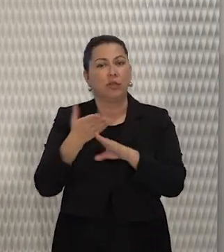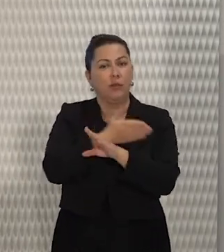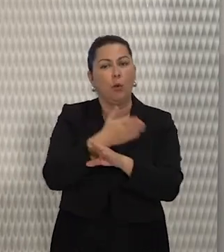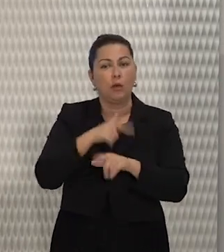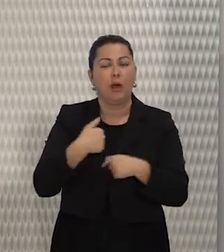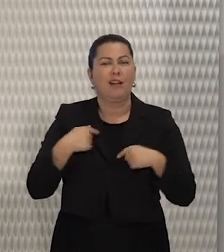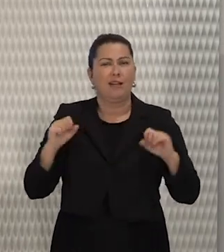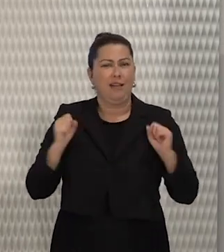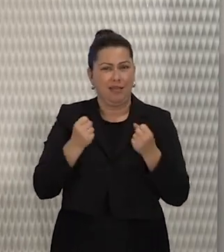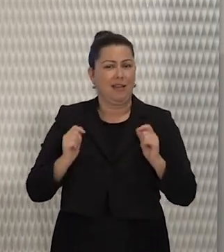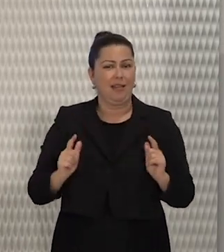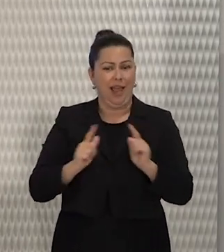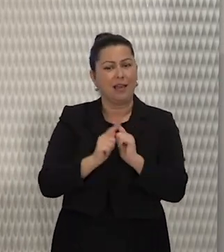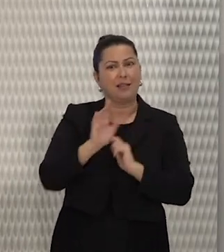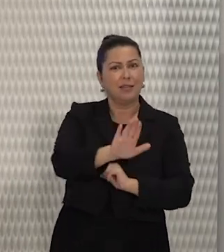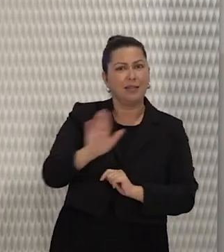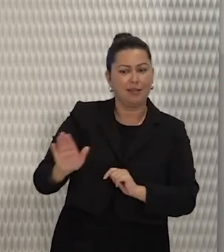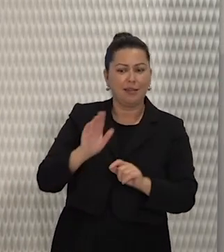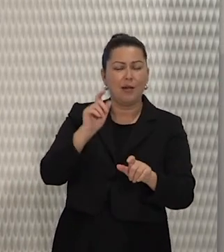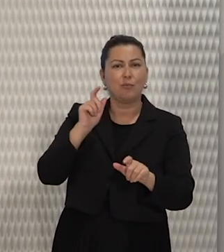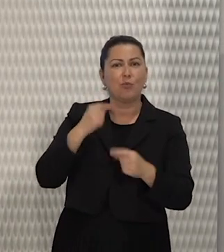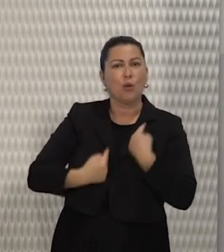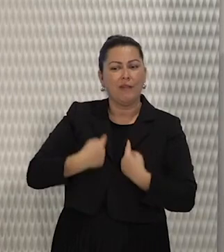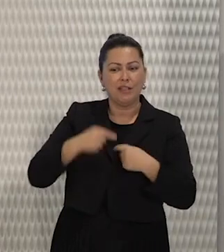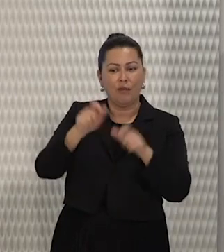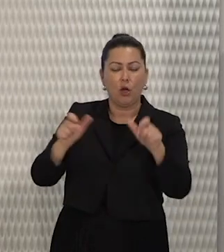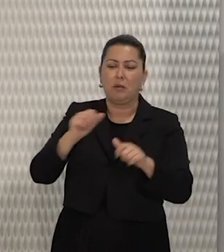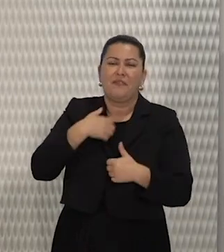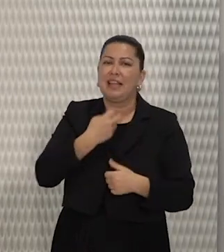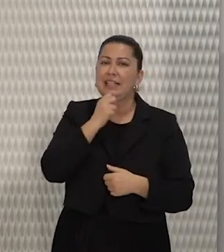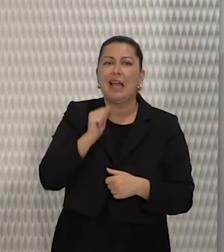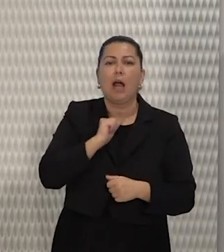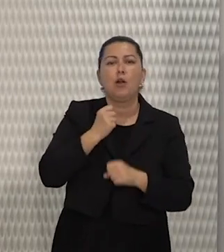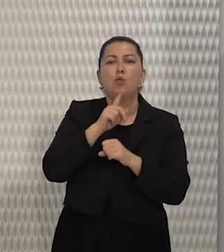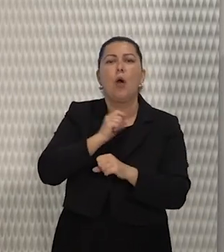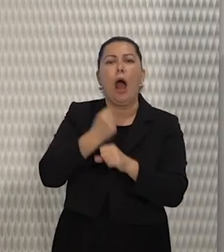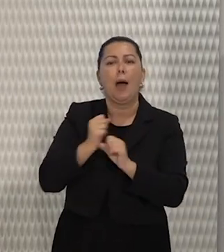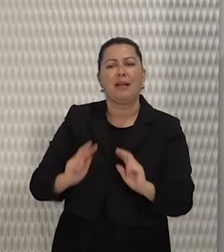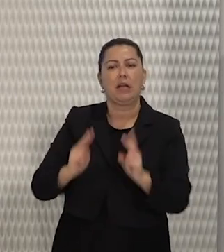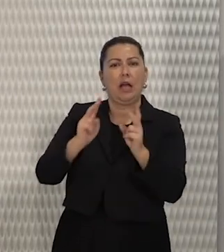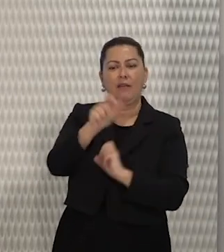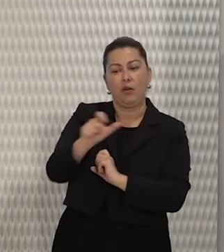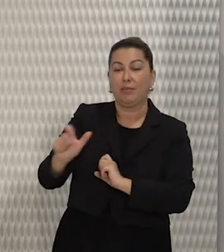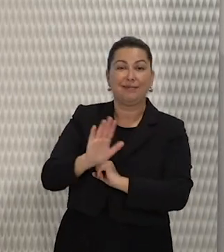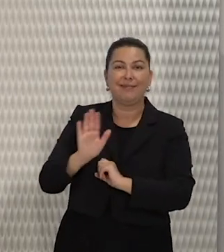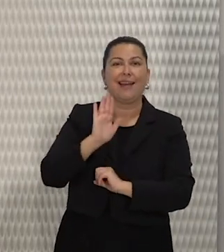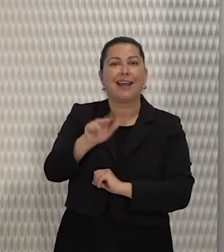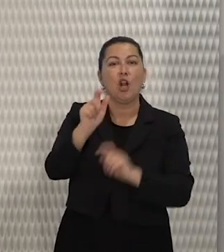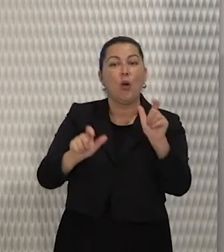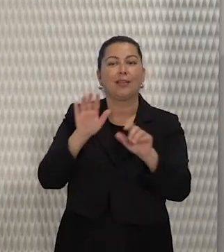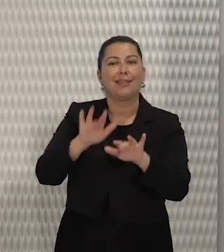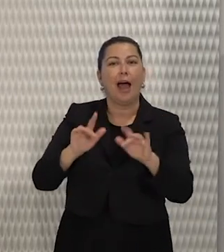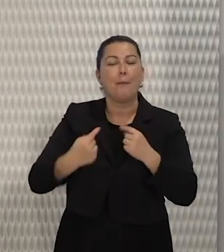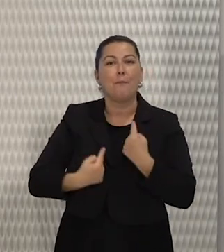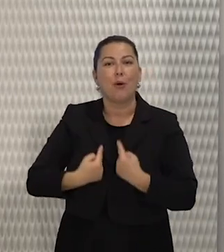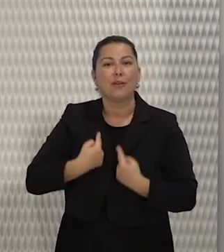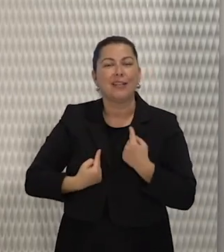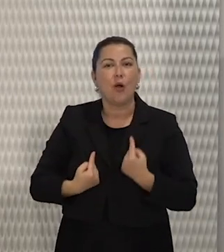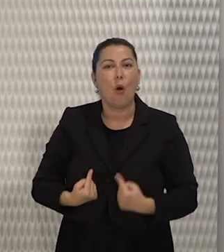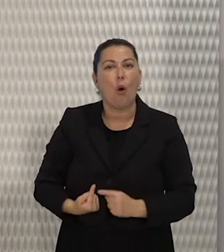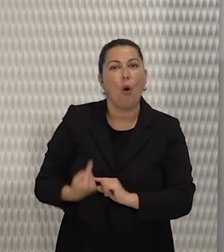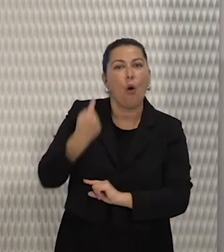leisten, diese Motivation, und ich will es gar nicht nur Arbeitskraft, sondern einfach diese Motivation nicht zu nutzen für die Gesellschaft und